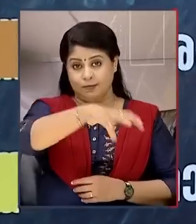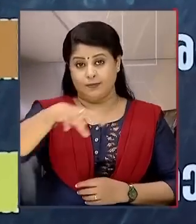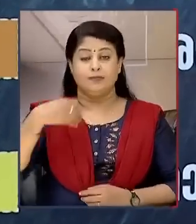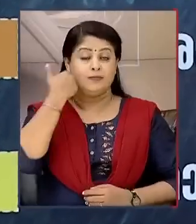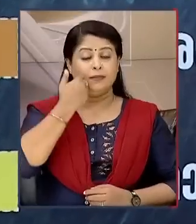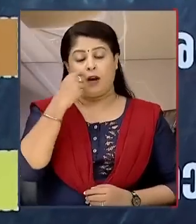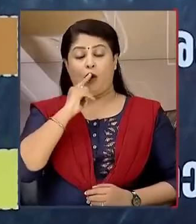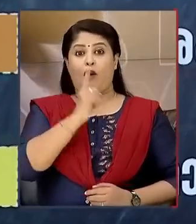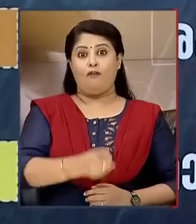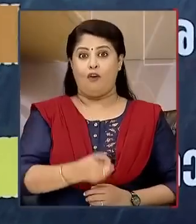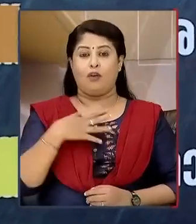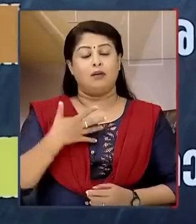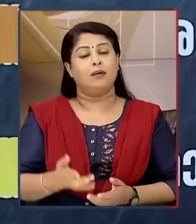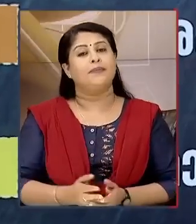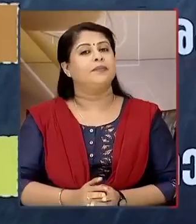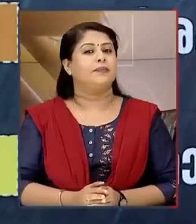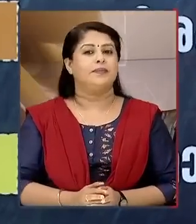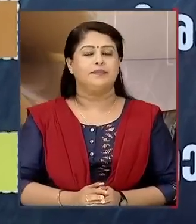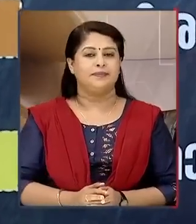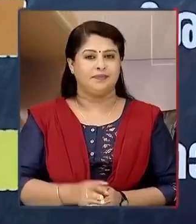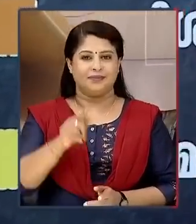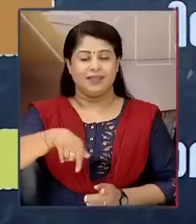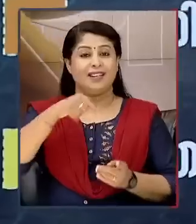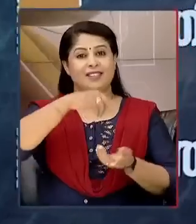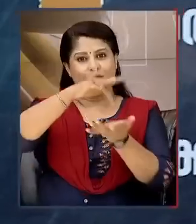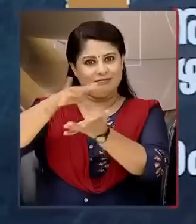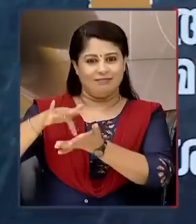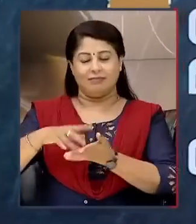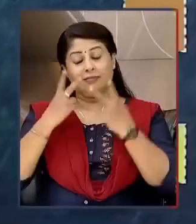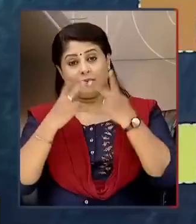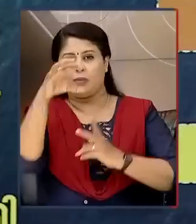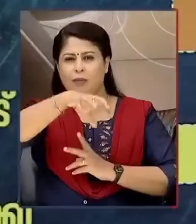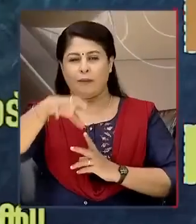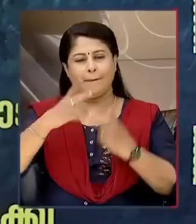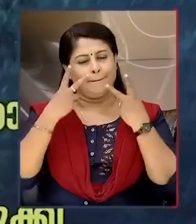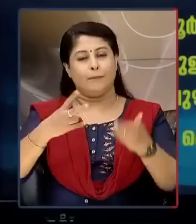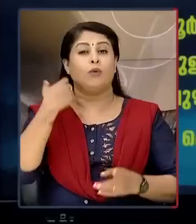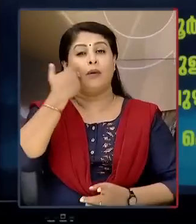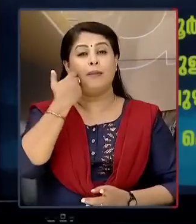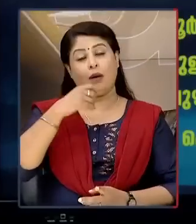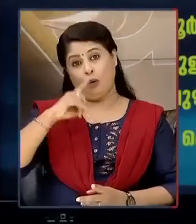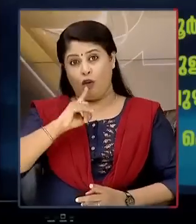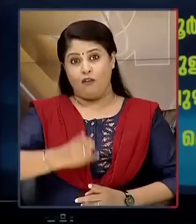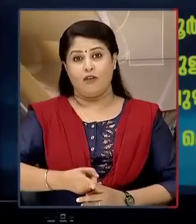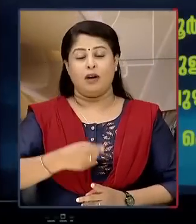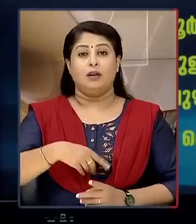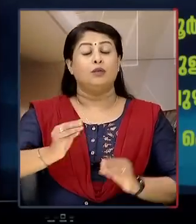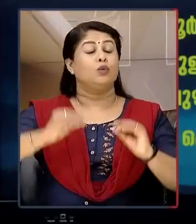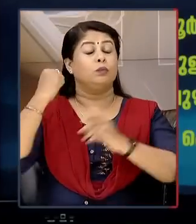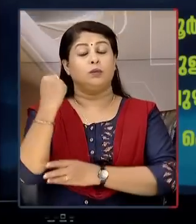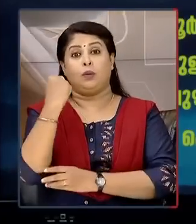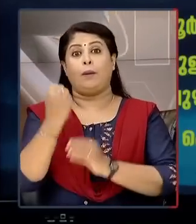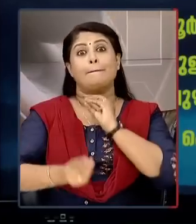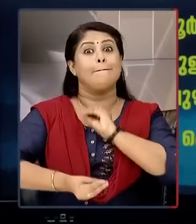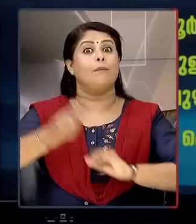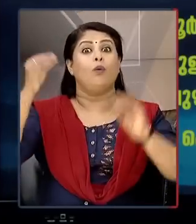കേന്ദ്ര കാലാവസ്ഥാ നിരീക്ഷണ കേന്ദ്രം മുന്നറിയിപ്പായി നൽകിയിട്ടുള്ളത്. നമുക്ക് ഏതെല്ലാം ജില്ലകളാണ് ഈ യെല്ലോ അലേർട്ട് എന്ന് നമുക്ക് കൃത്യമായി തന്നെ നമുക്ക് നോക്കാം. നിലവിൽ അതിശക്തമായ മഴയാണ് റെഡ്